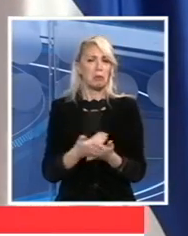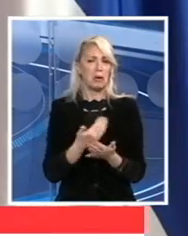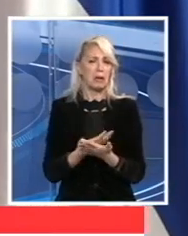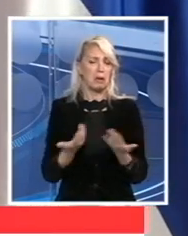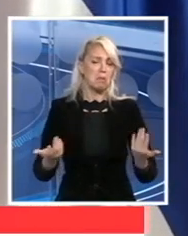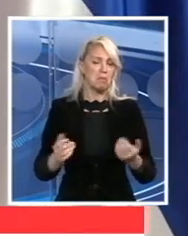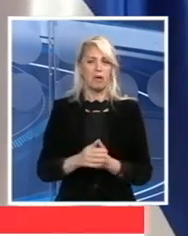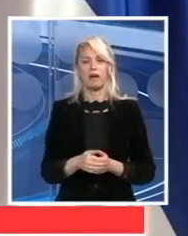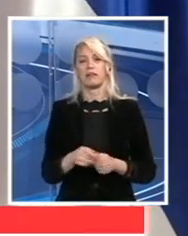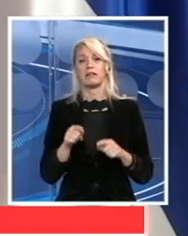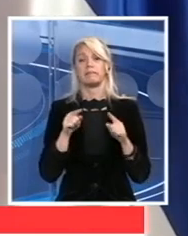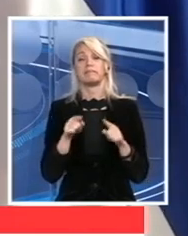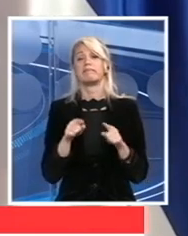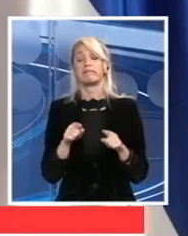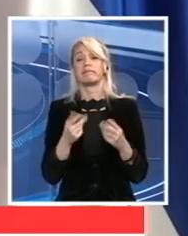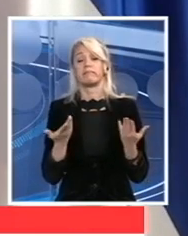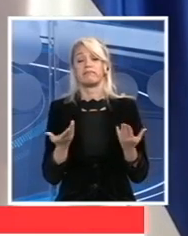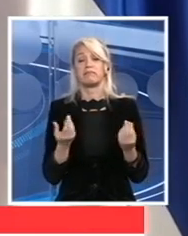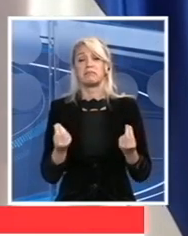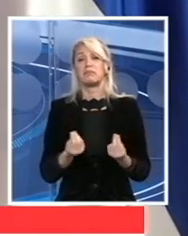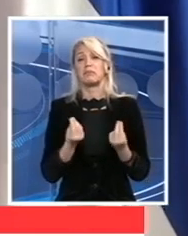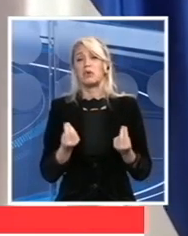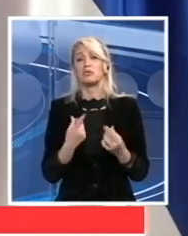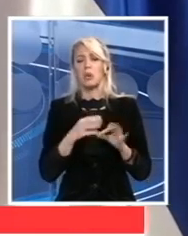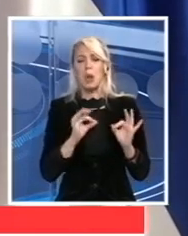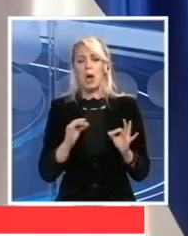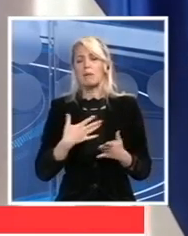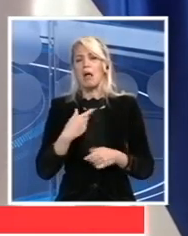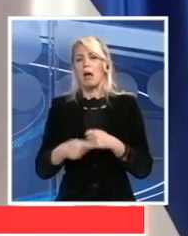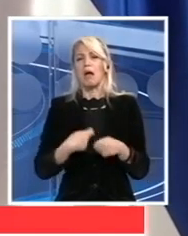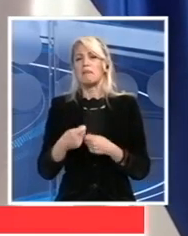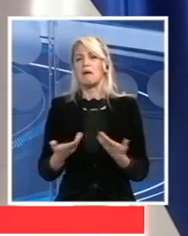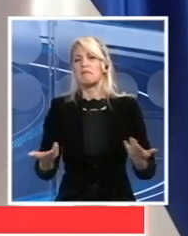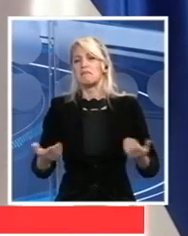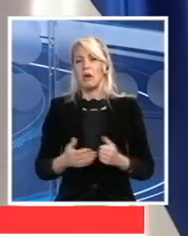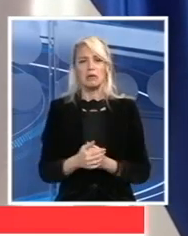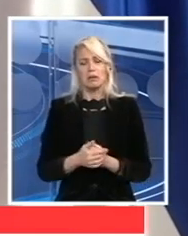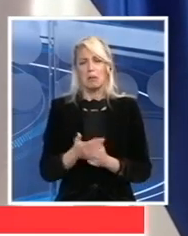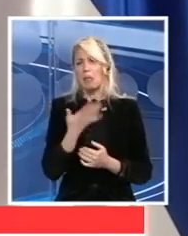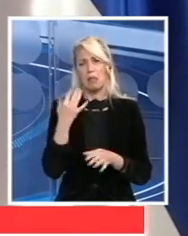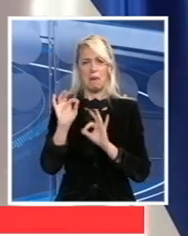nešto što je sastavni deo posla. Ne, ništa ne bi.